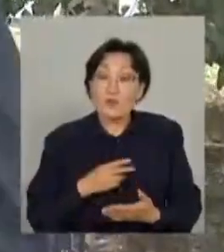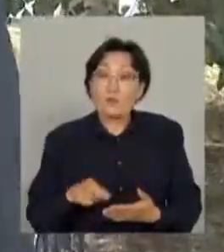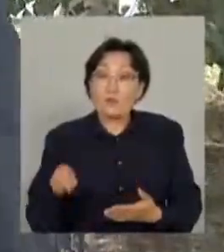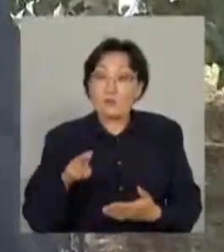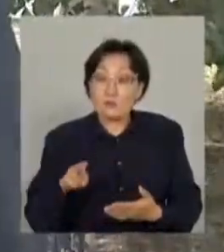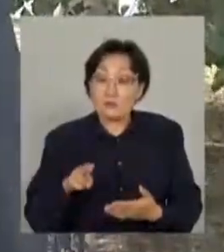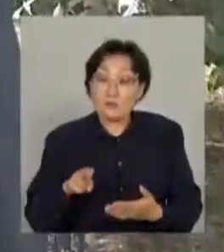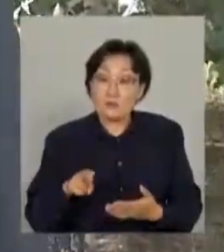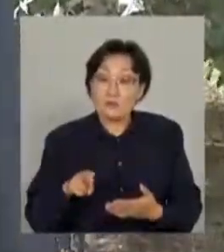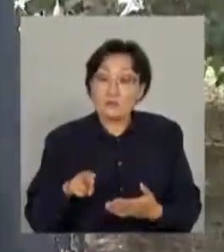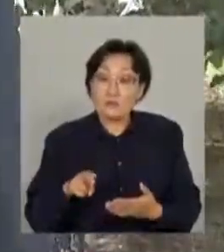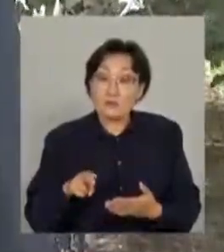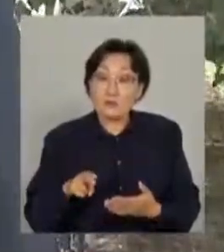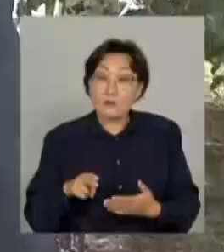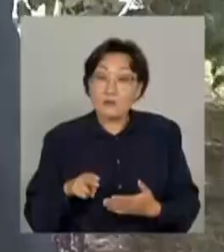Инвестиции Операции»,